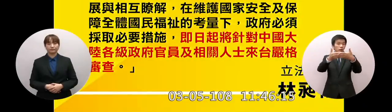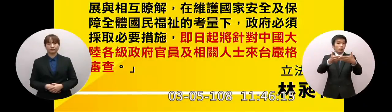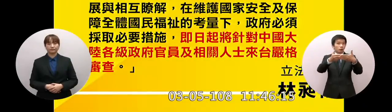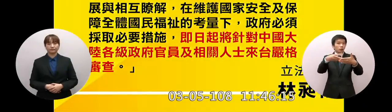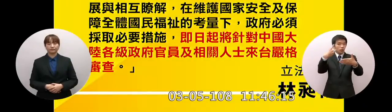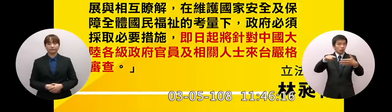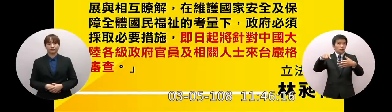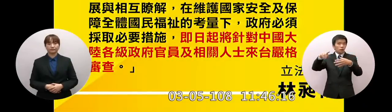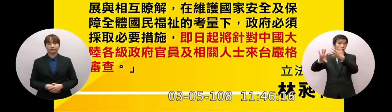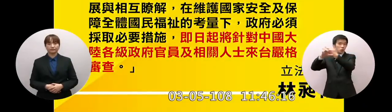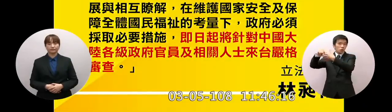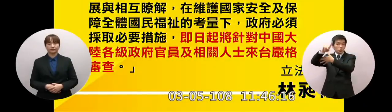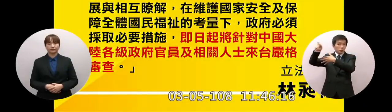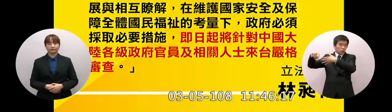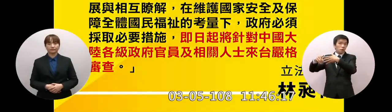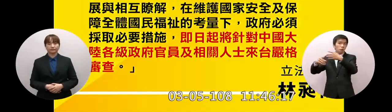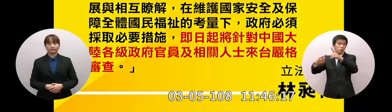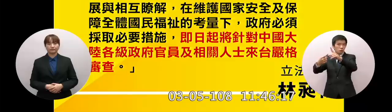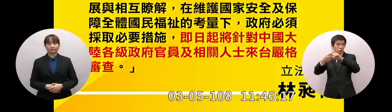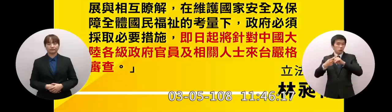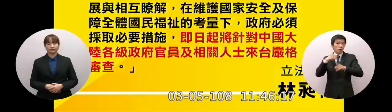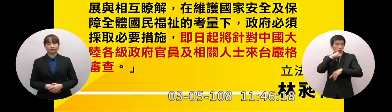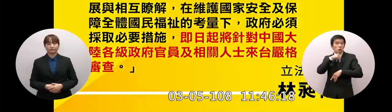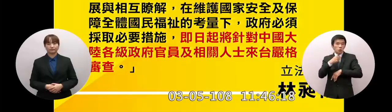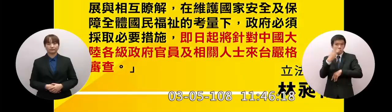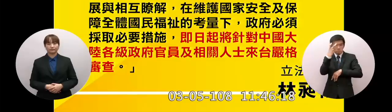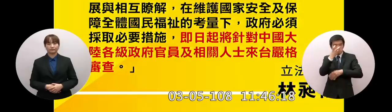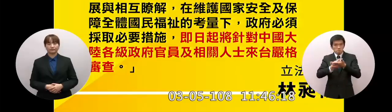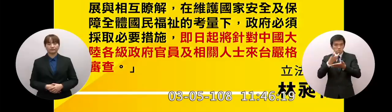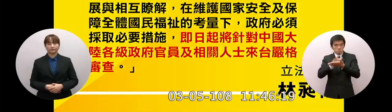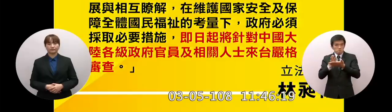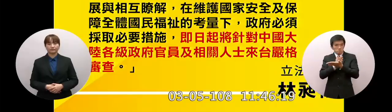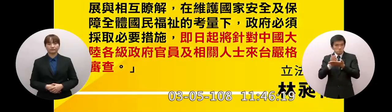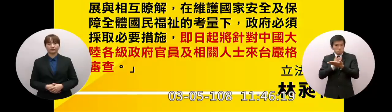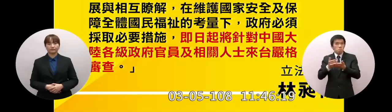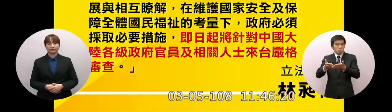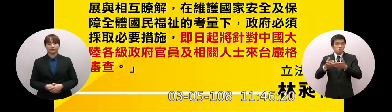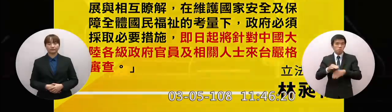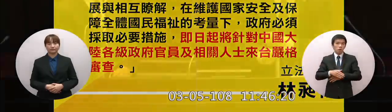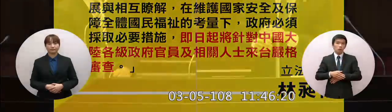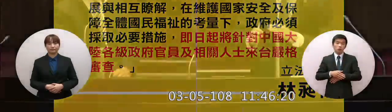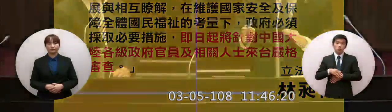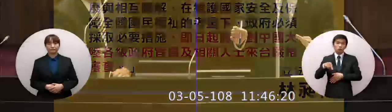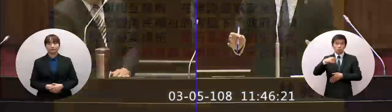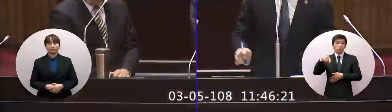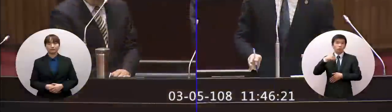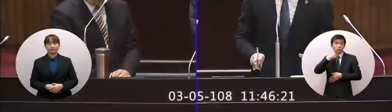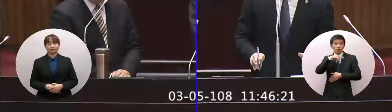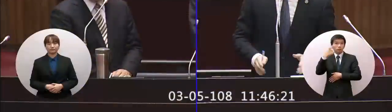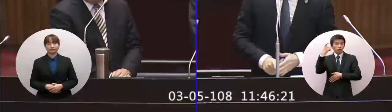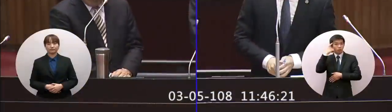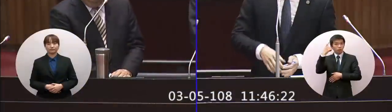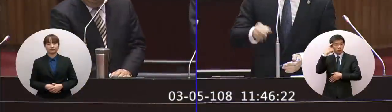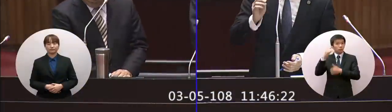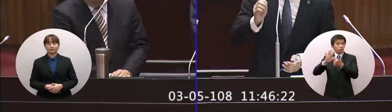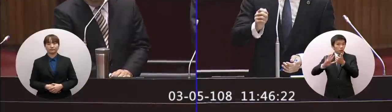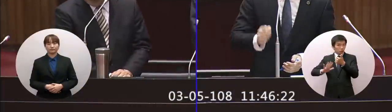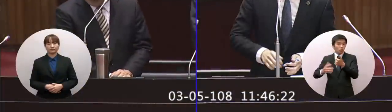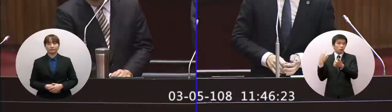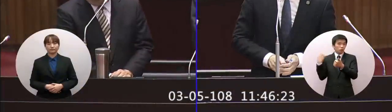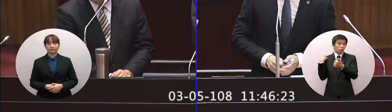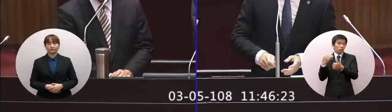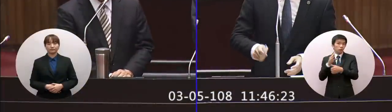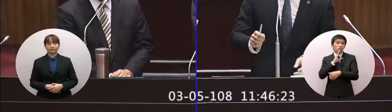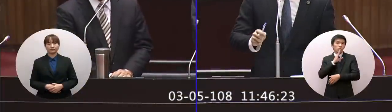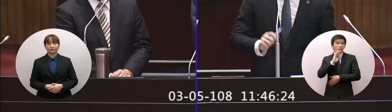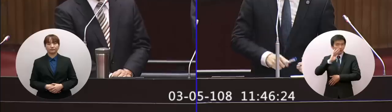个政府官员甲相关的人士来台湾啊严格审查。所以讲，其实咱的这个想法拢一致，态度拢一致。但是我即马互